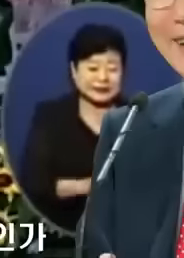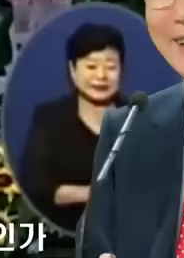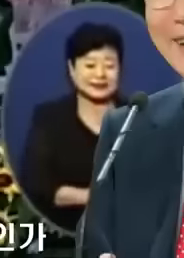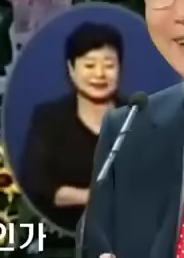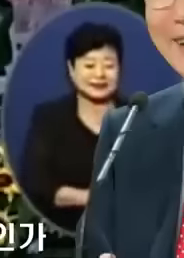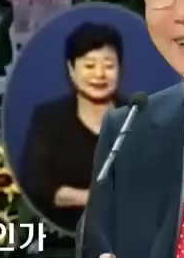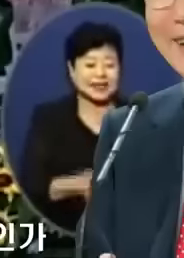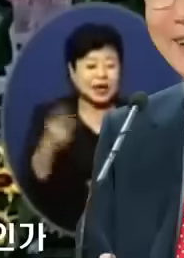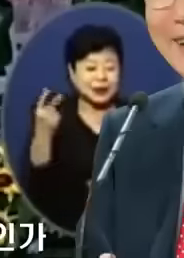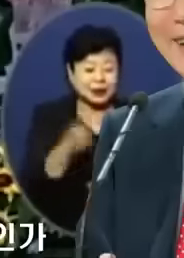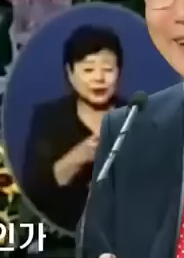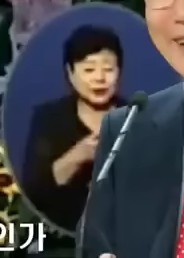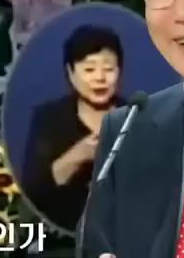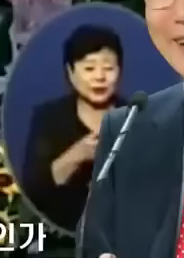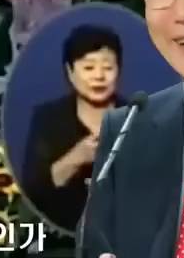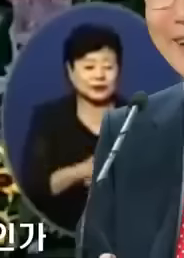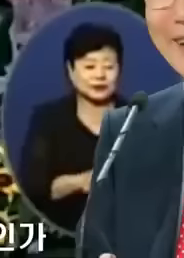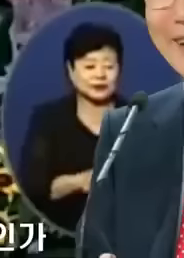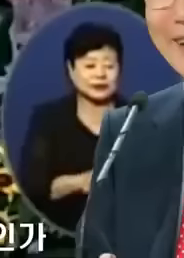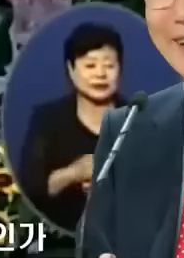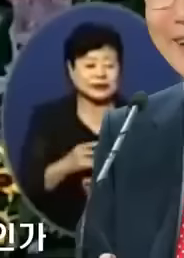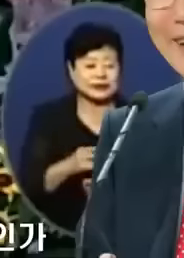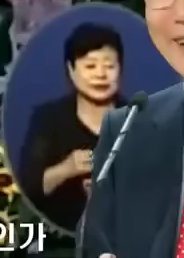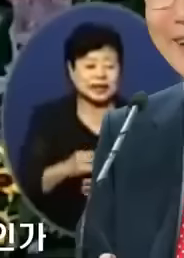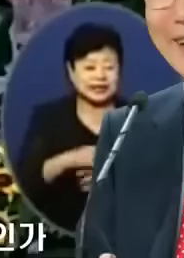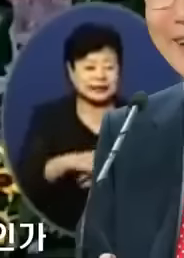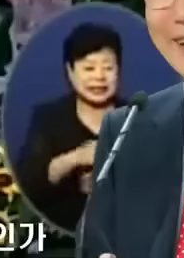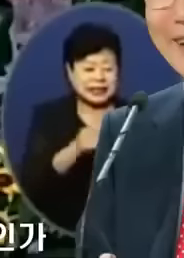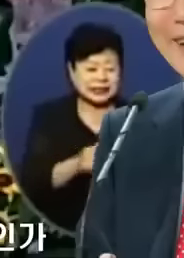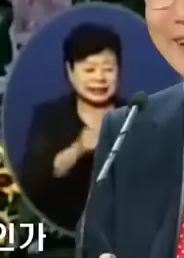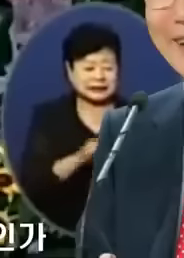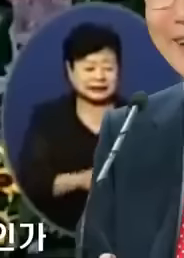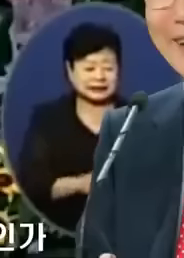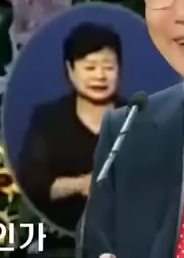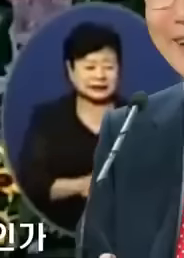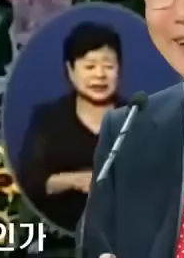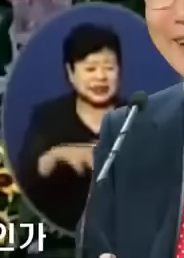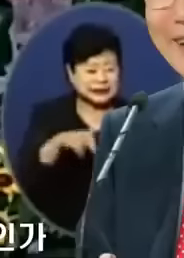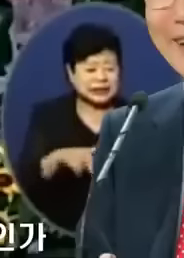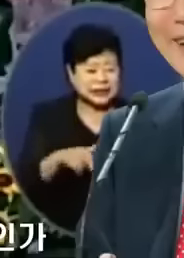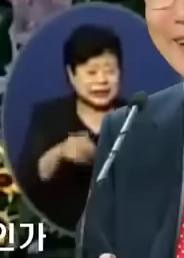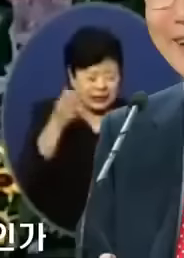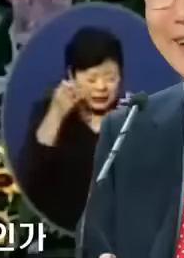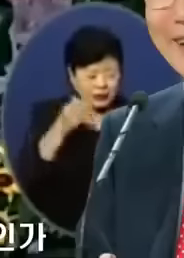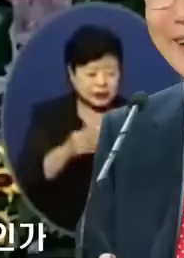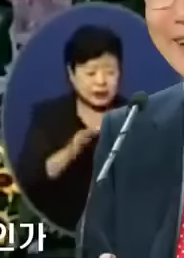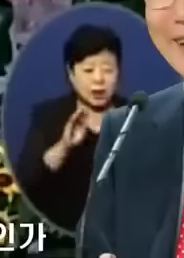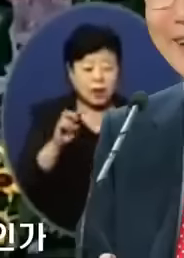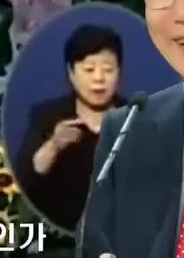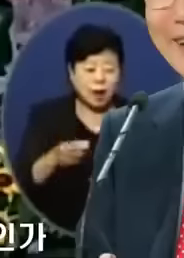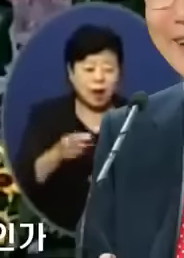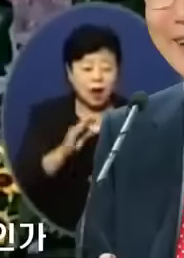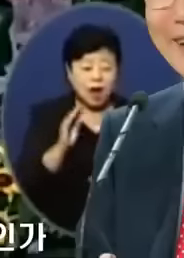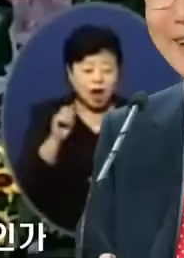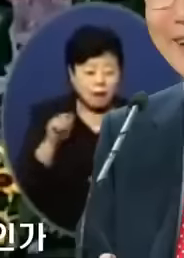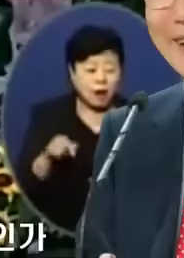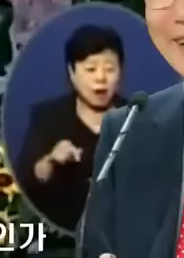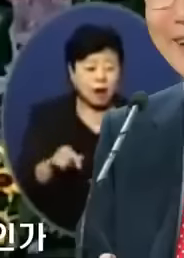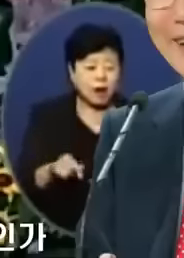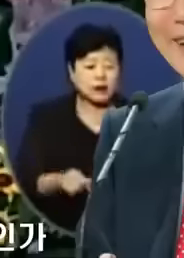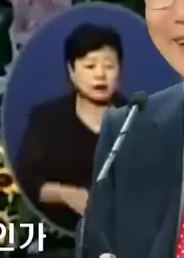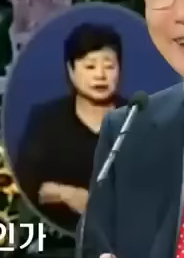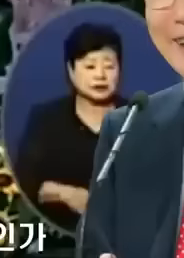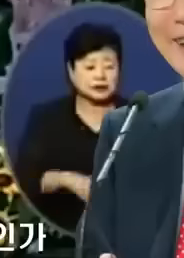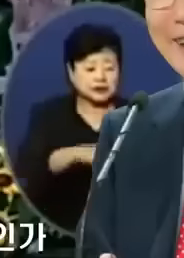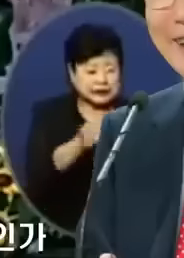적었던 것입니다. 뿐만 아니라 제2차 세계대전으로 생긴 사생아와 장애아들을 위해서 펄벅재단을 만들고 700만